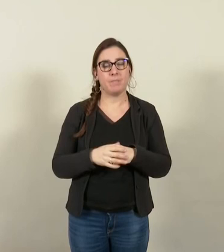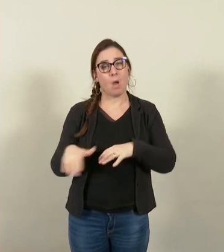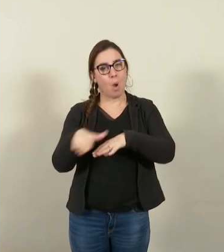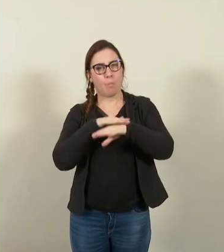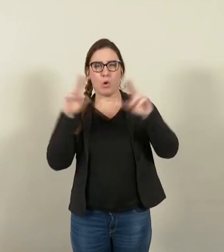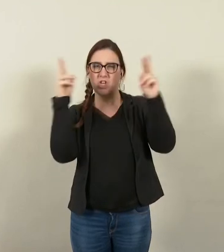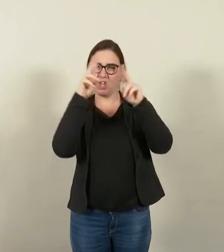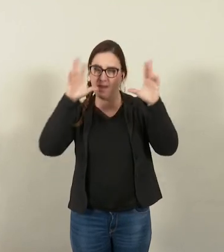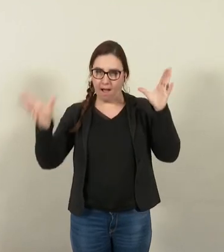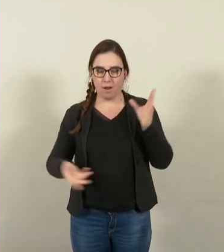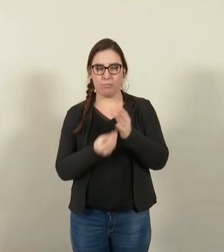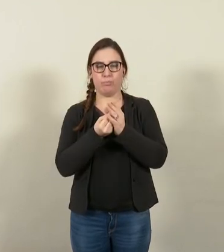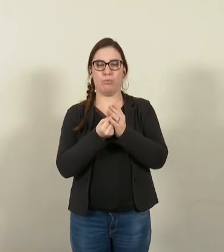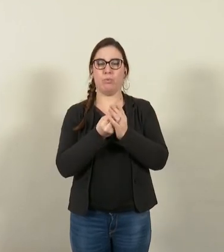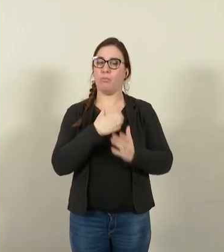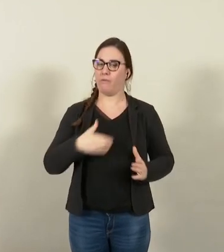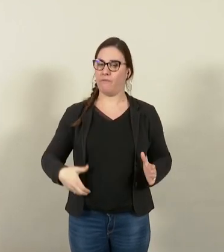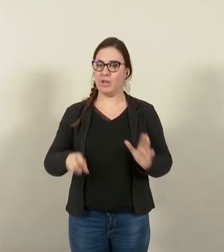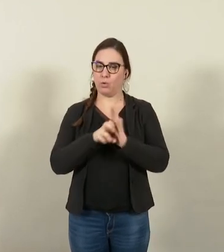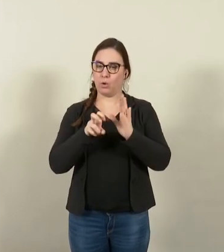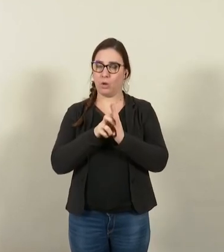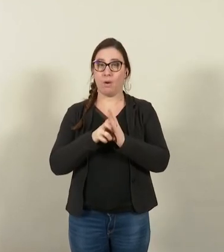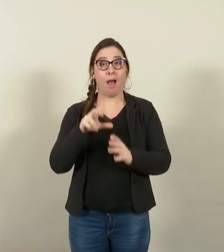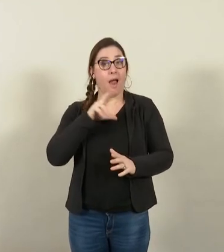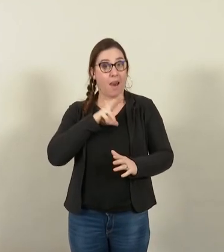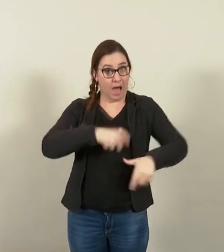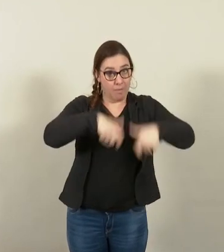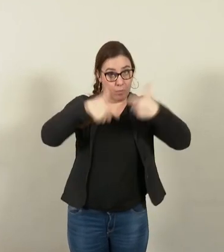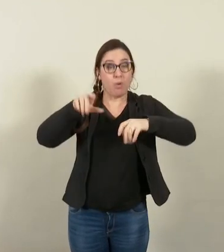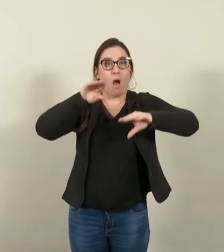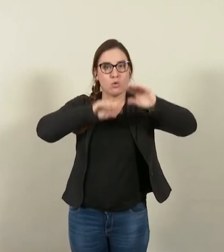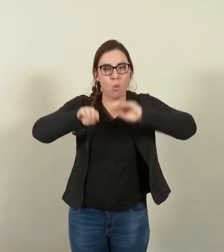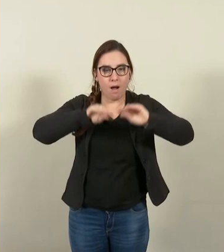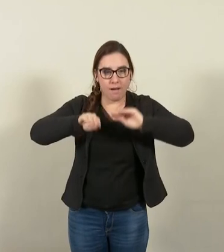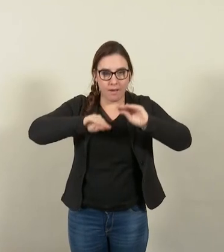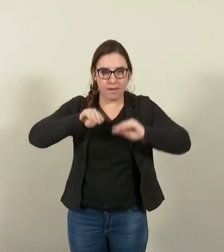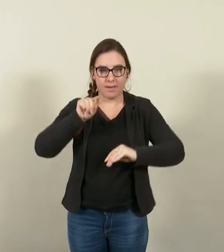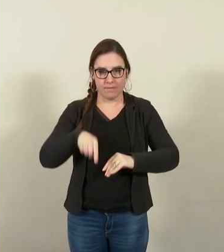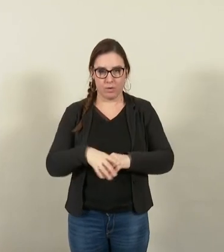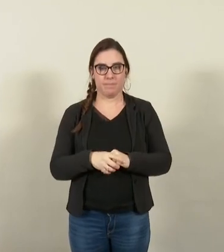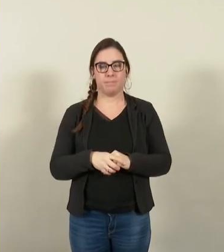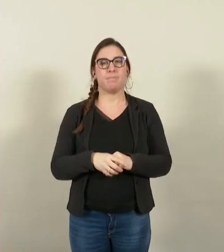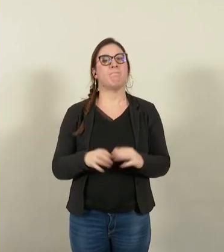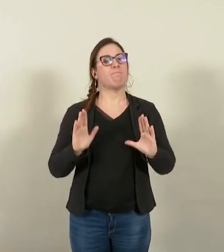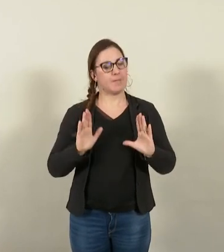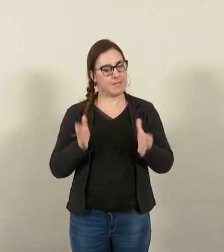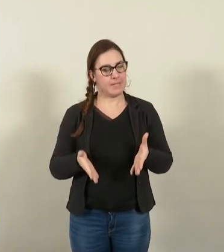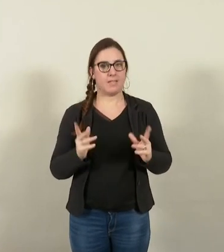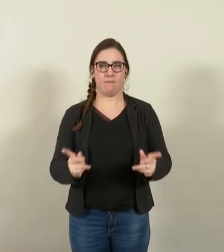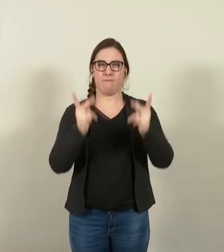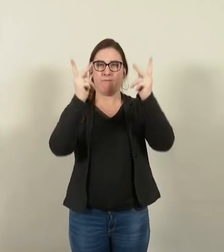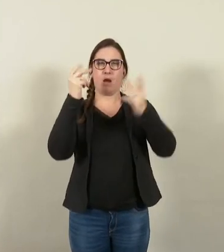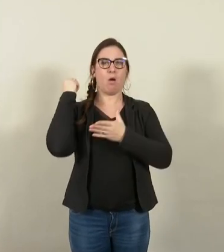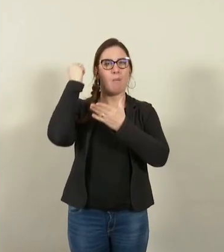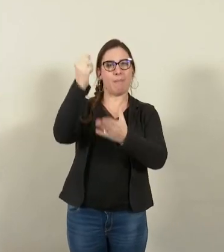globale de notre ville prendre soin de l'existant en effet ici nous avons fait le choix de valoriser le patrimoine